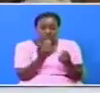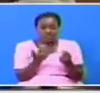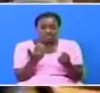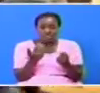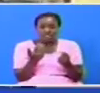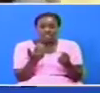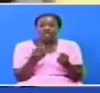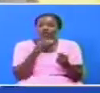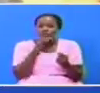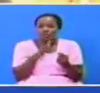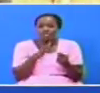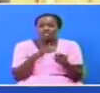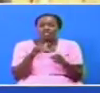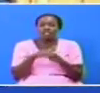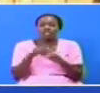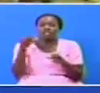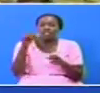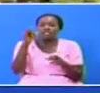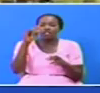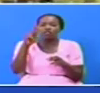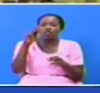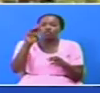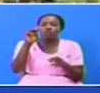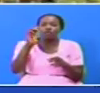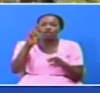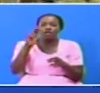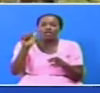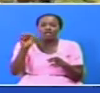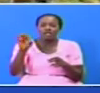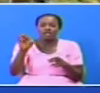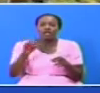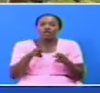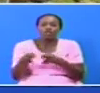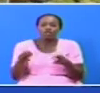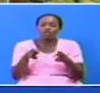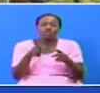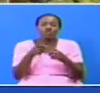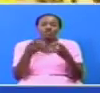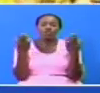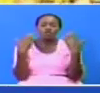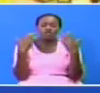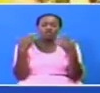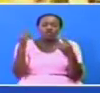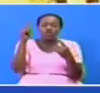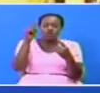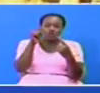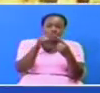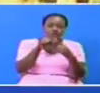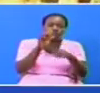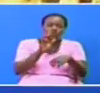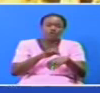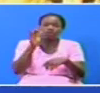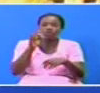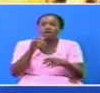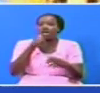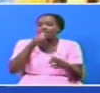walipatikana eneo la Gikumene kwenye barabara kuu ya kutoka Meru inayoelekea mjini Embu. Barua ambayo ilipatikana katika mfuko